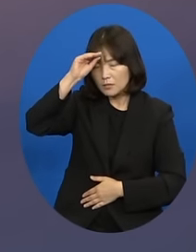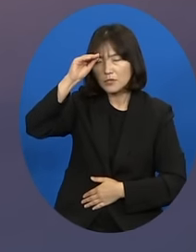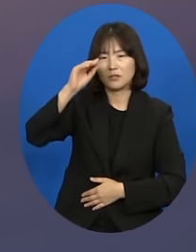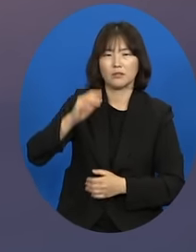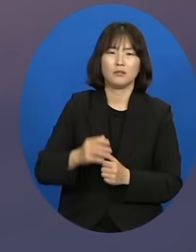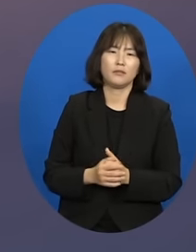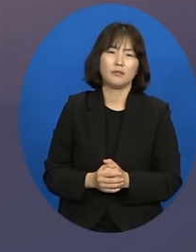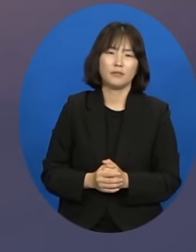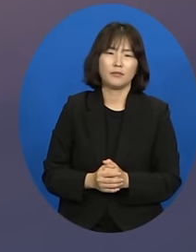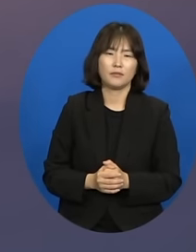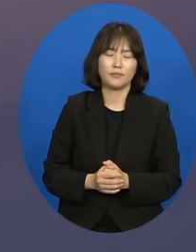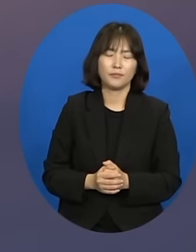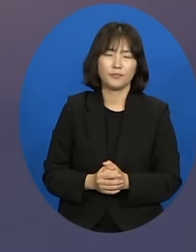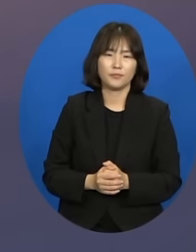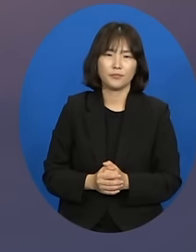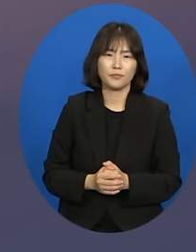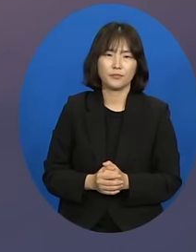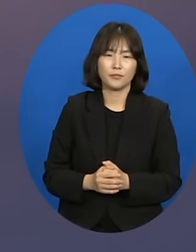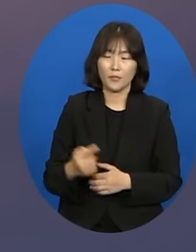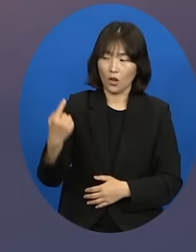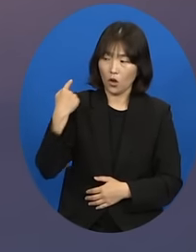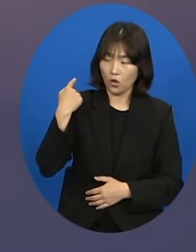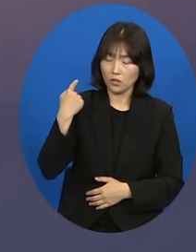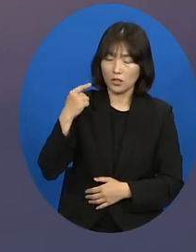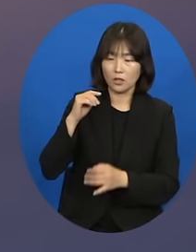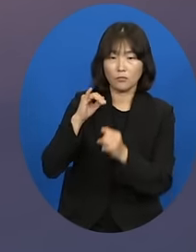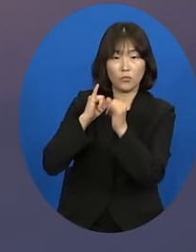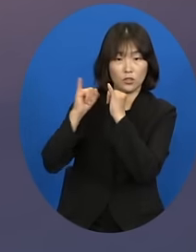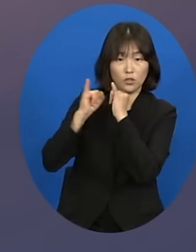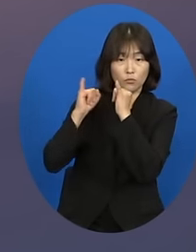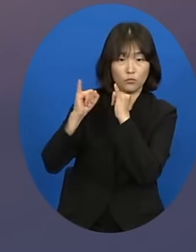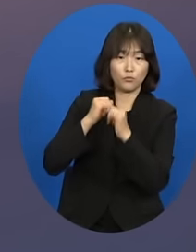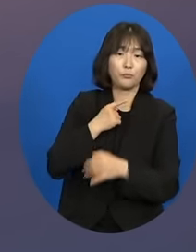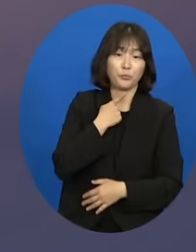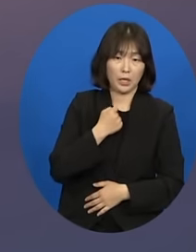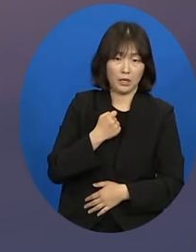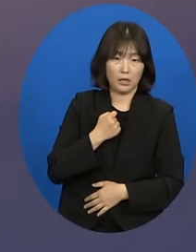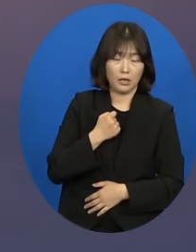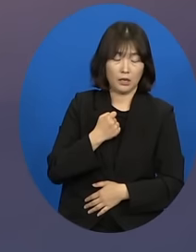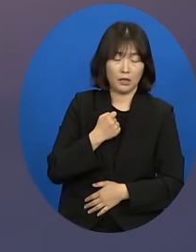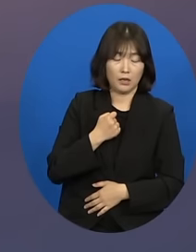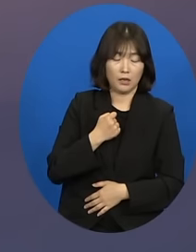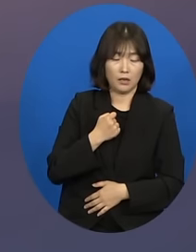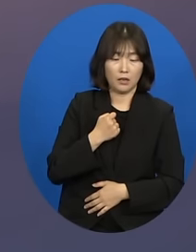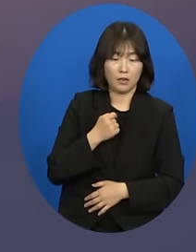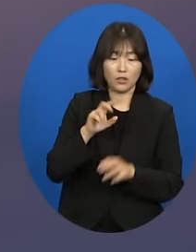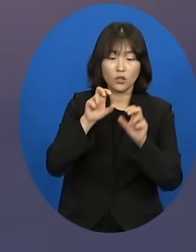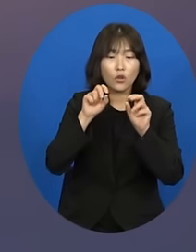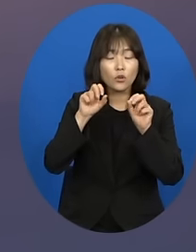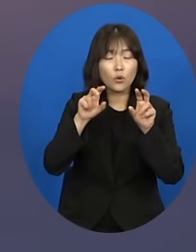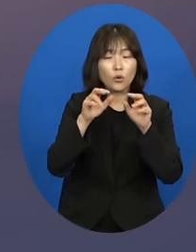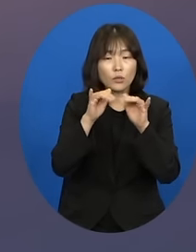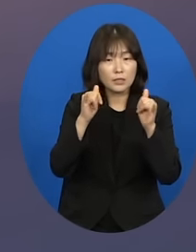어제 제가 어떤 분이랑 인터뷰했는데 선교사님이